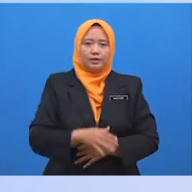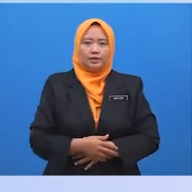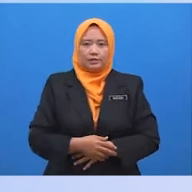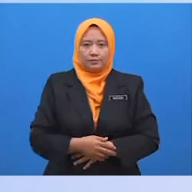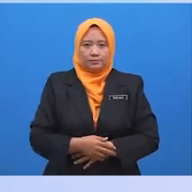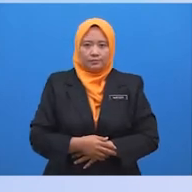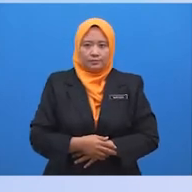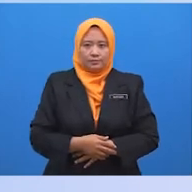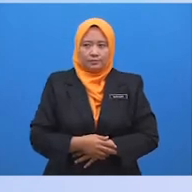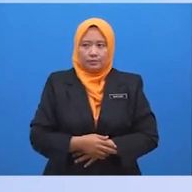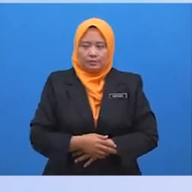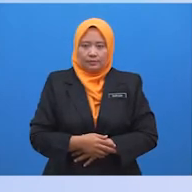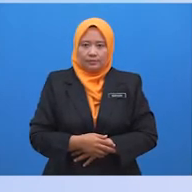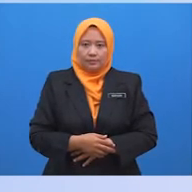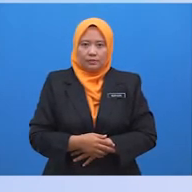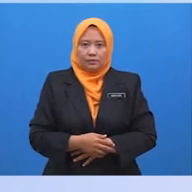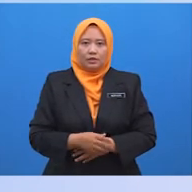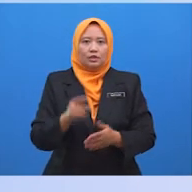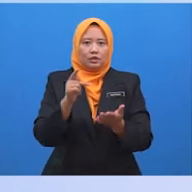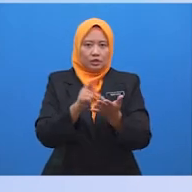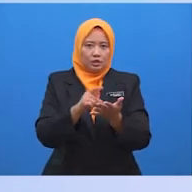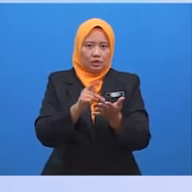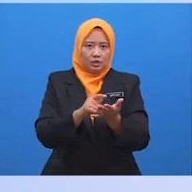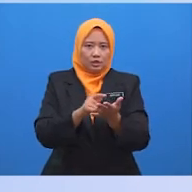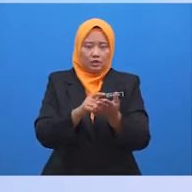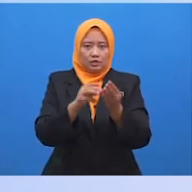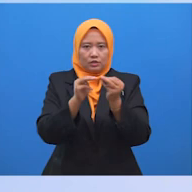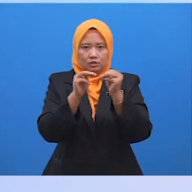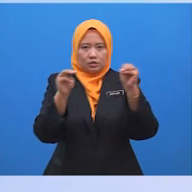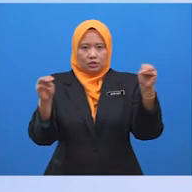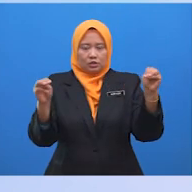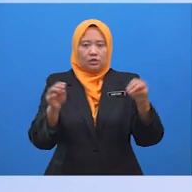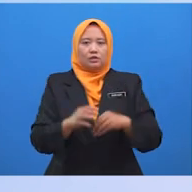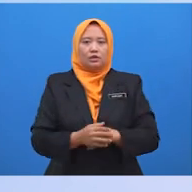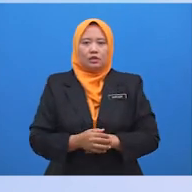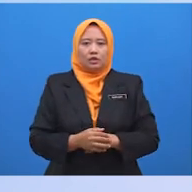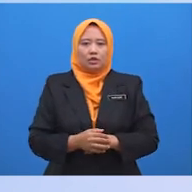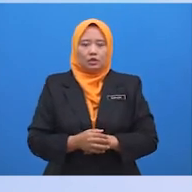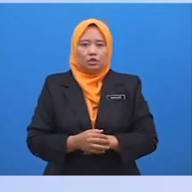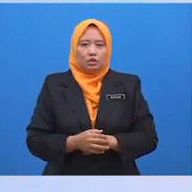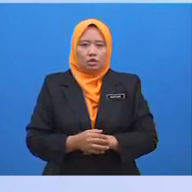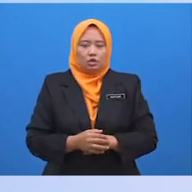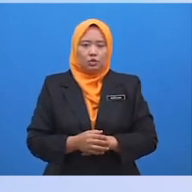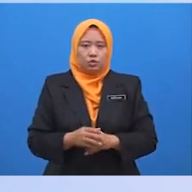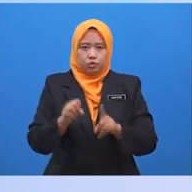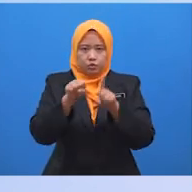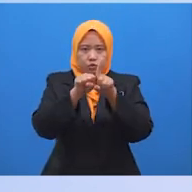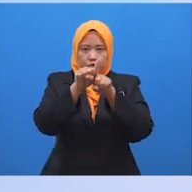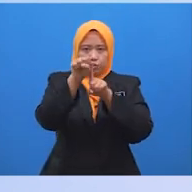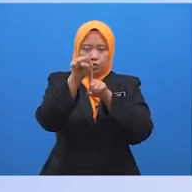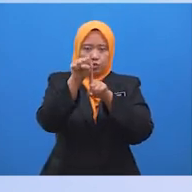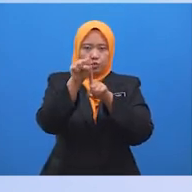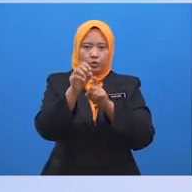berikutnya adalah mengira kecerunan suhu cecair A kepada cecair B